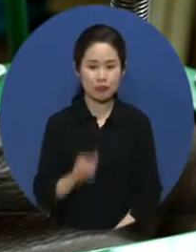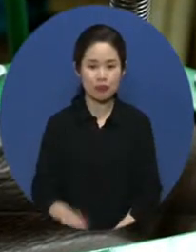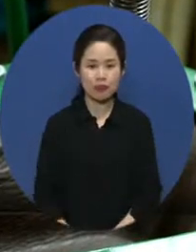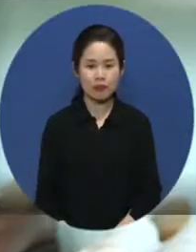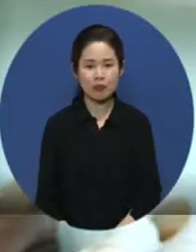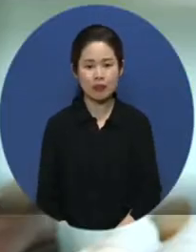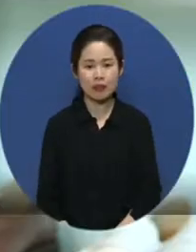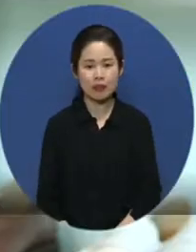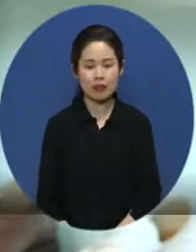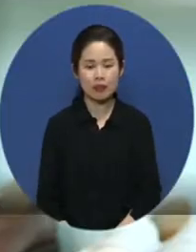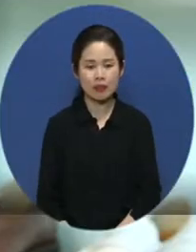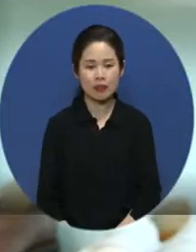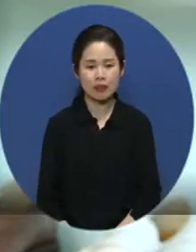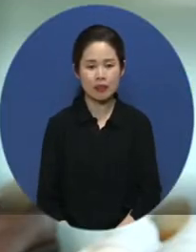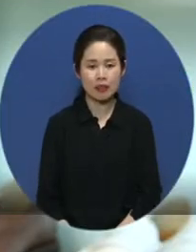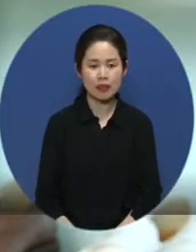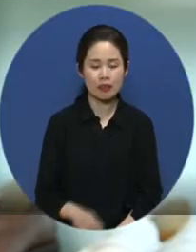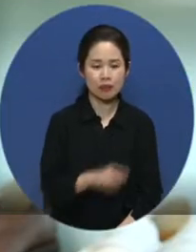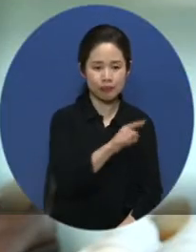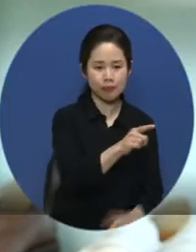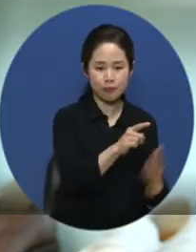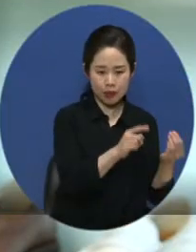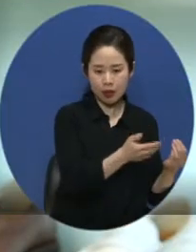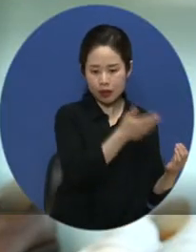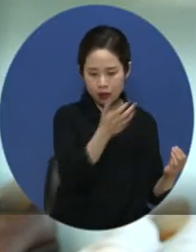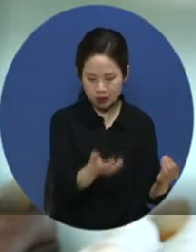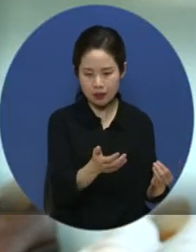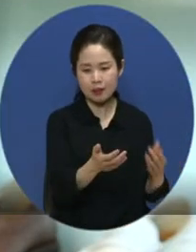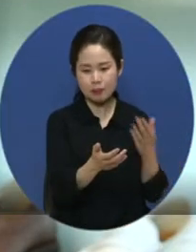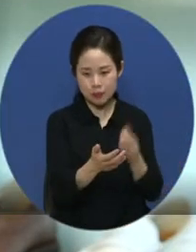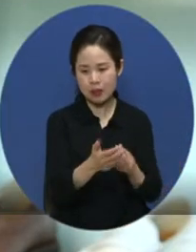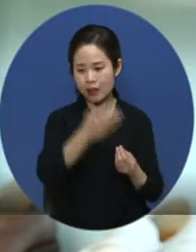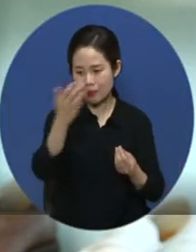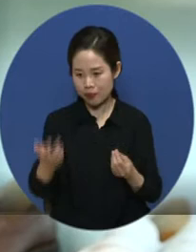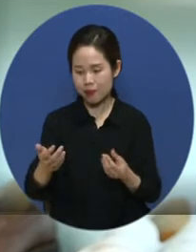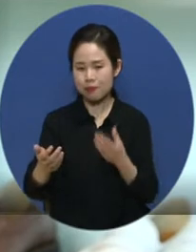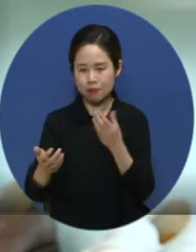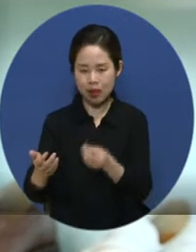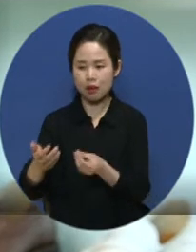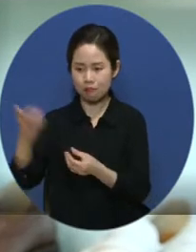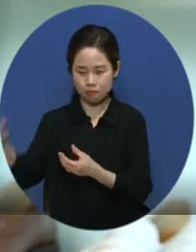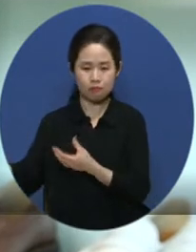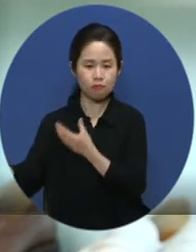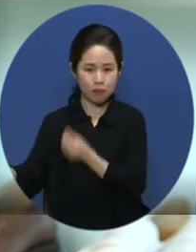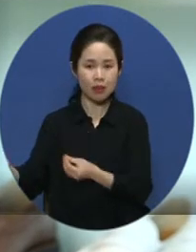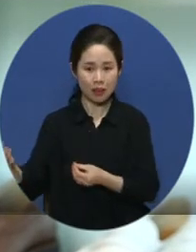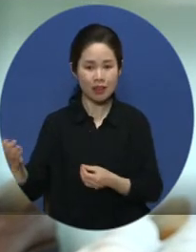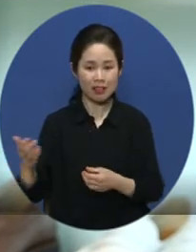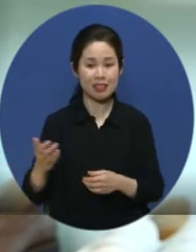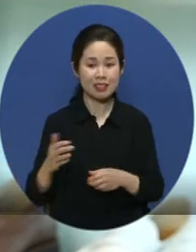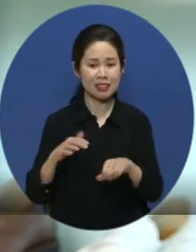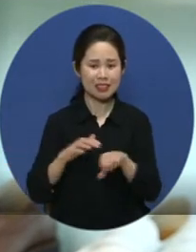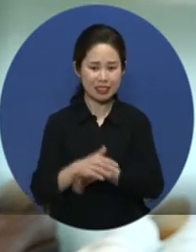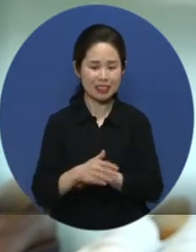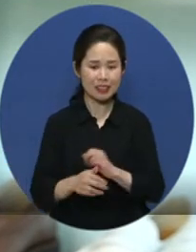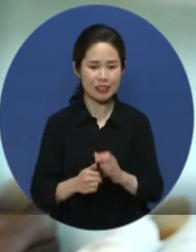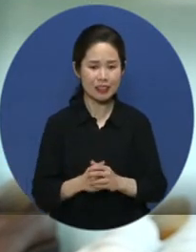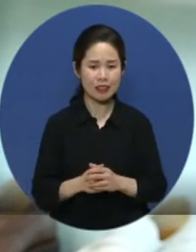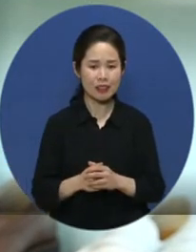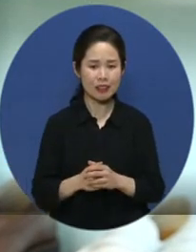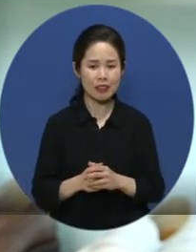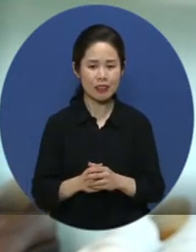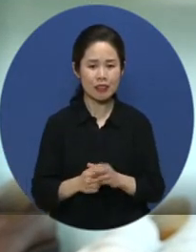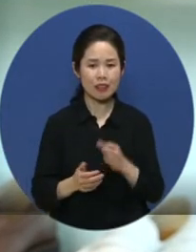분야가 차례가 오면은 해서 다음 차례로 넘기는 이런 시스템으로 되어 있어서 전